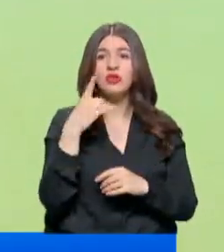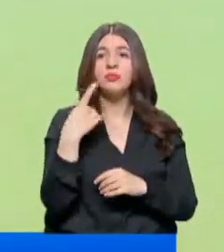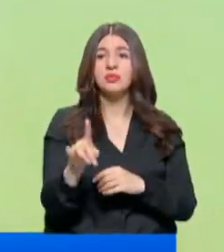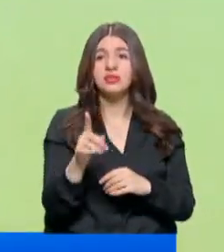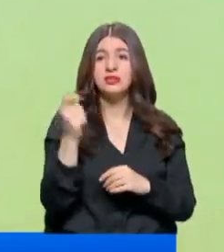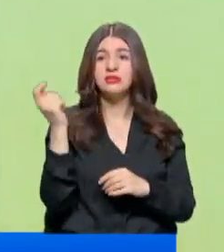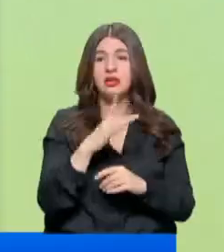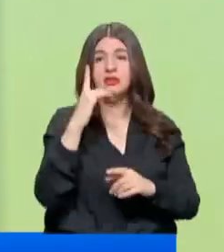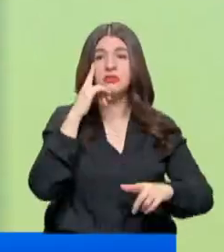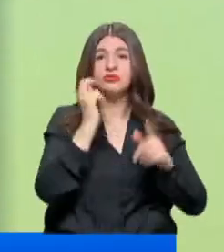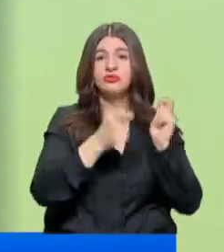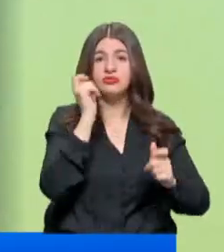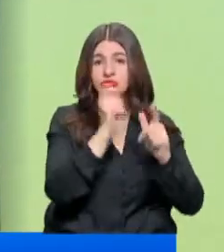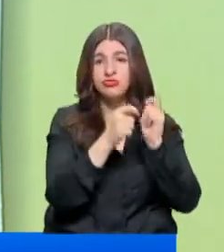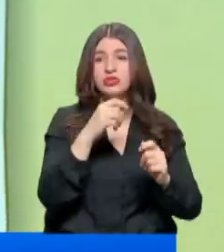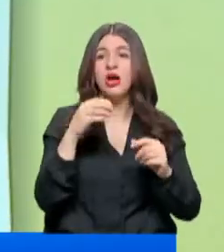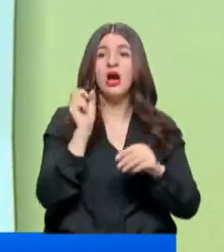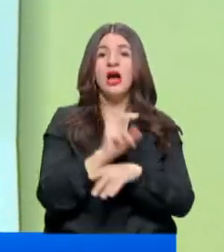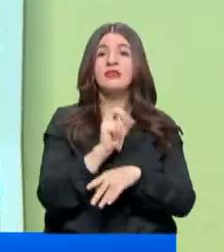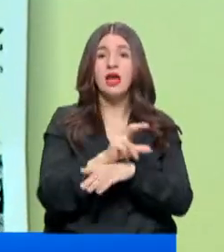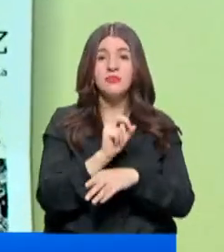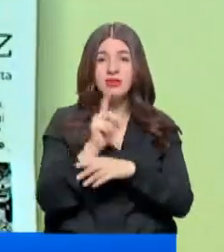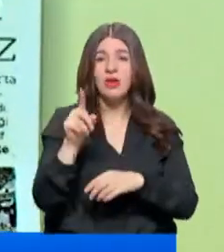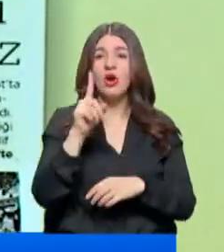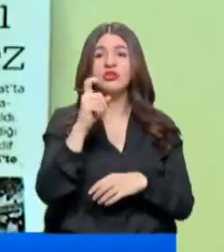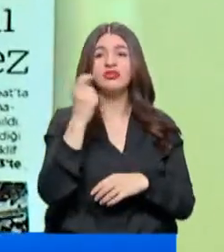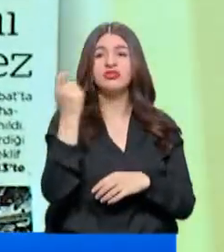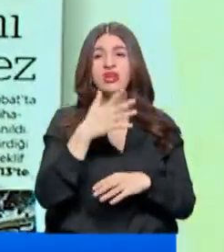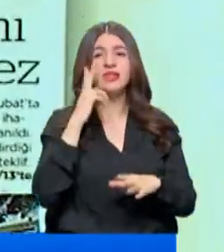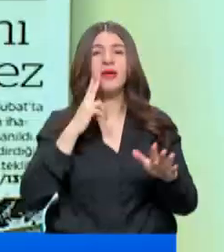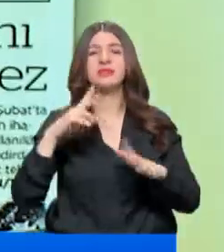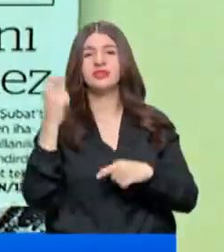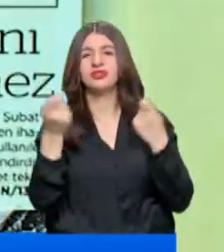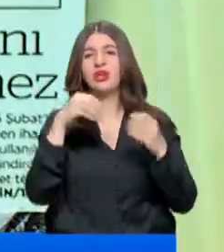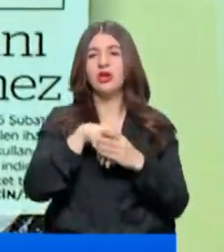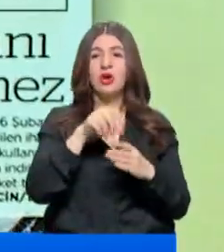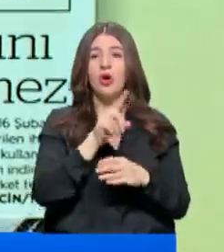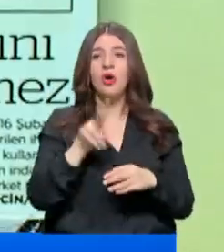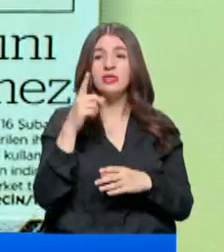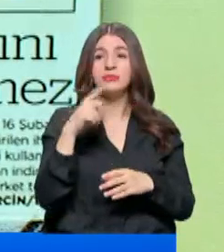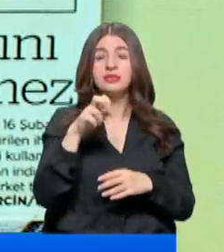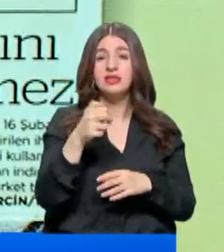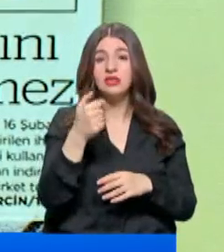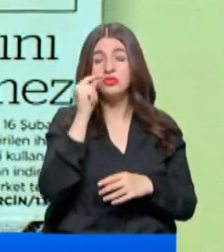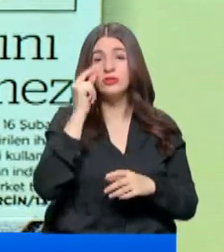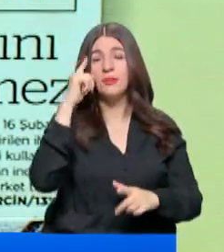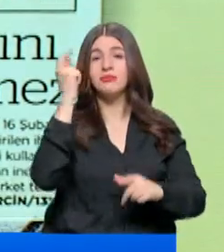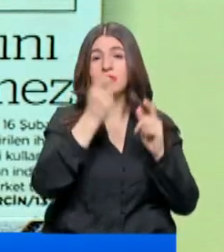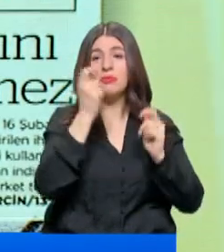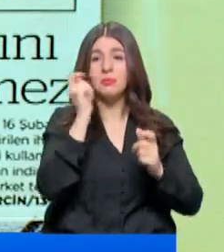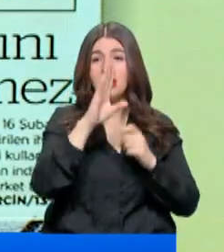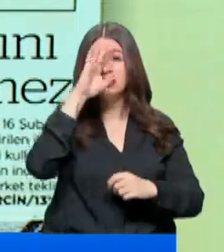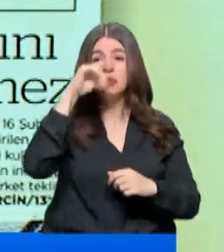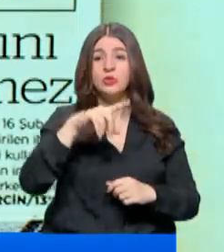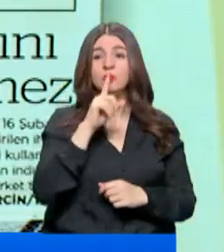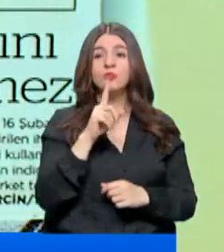14860 dört kişi başvurmuş Adıyaman'da 19 kişilik temizlik görevlisi için 17086 kişi başvurmuş